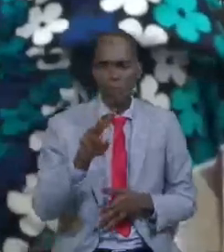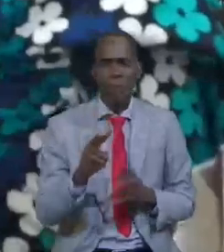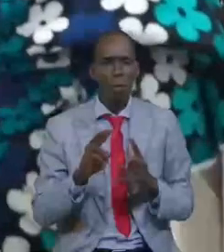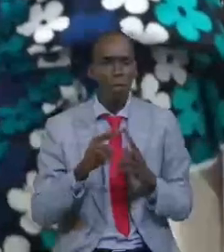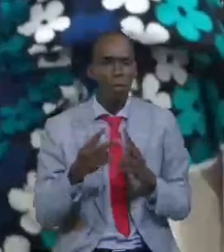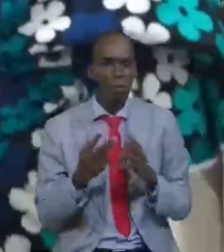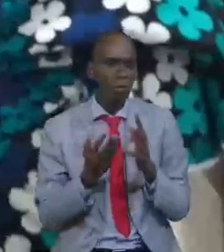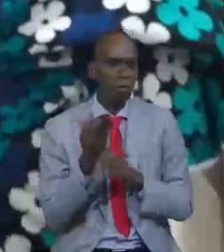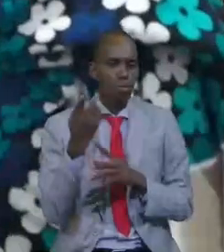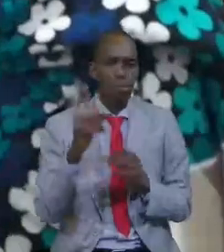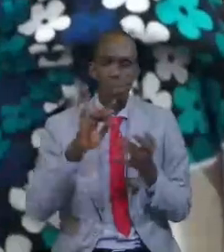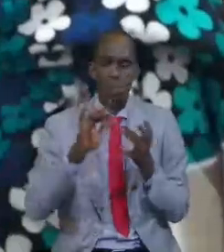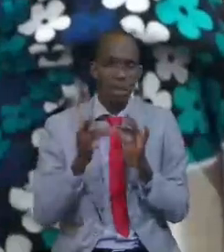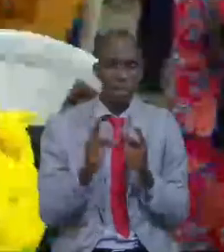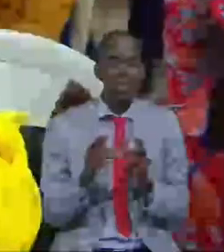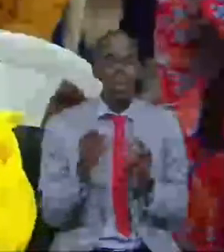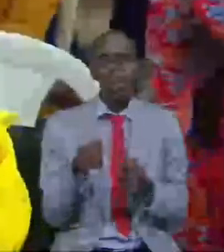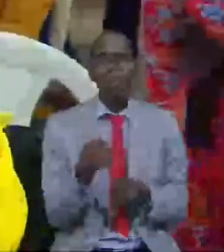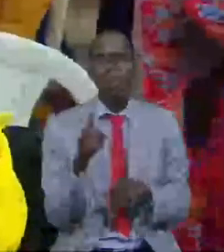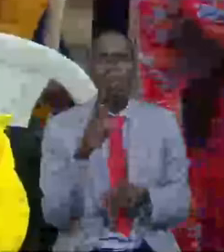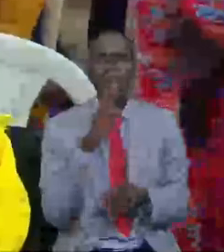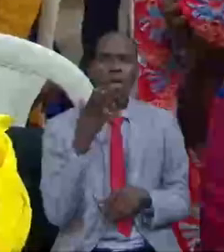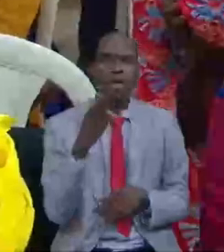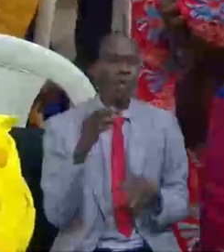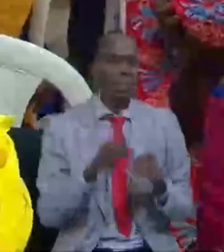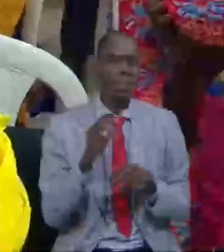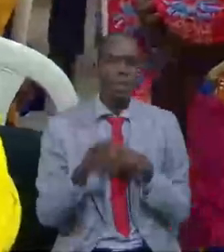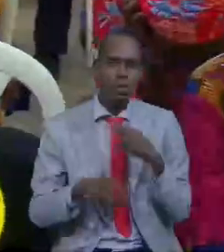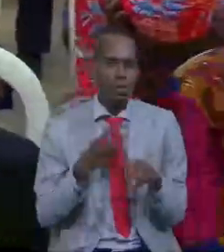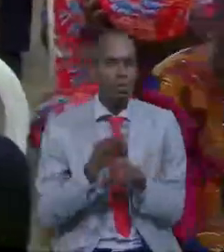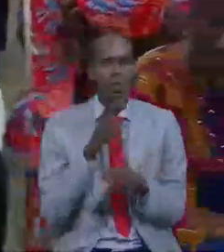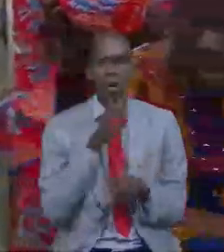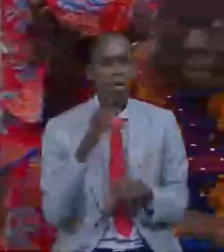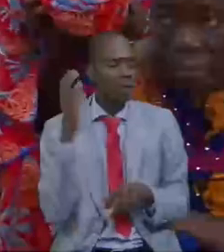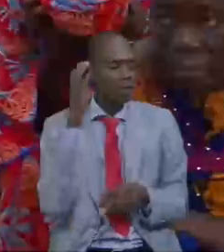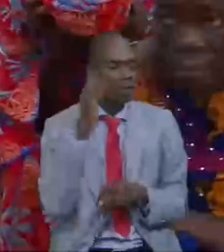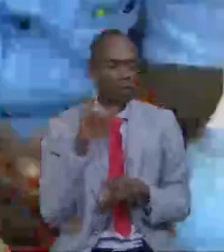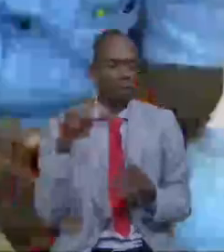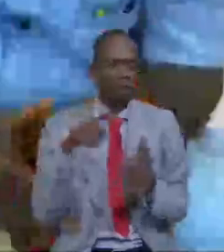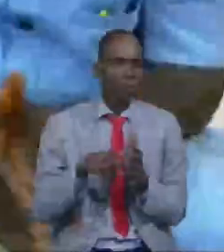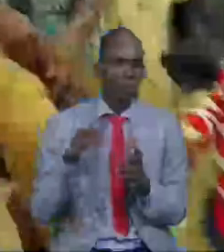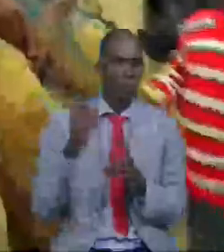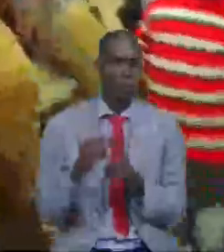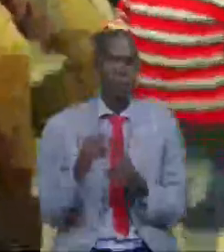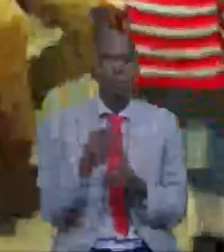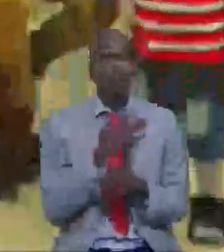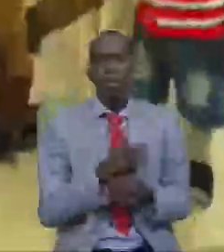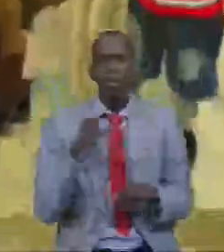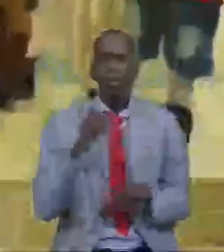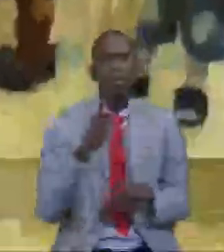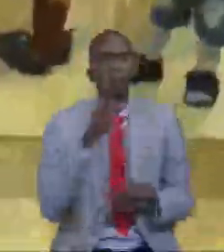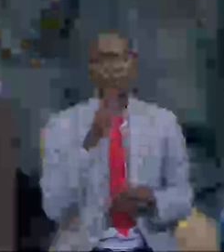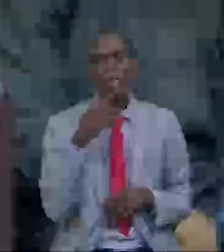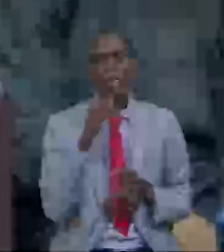n'importe où tu es, dans n'importe quel pays, et tu écoutes ce message et tu dis, voici ma soirée de